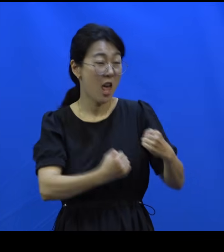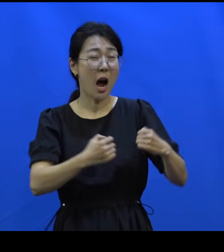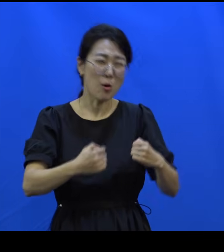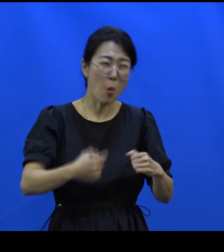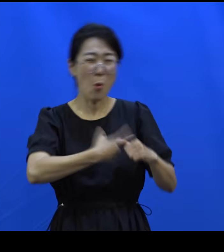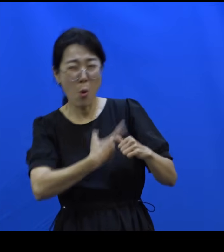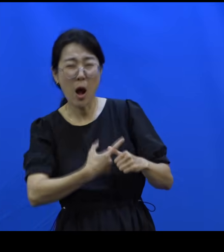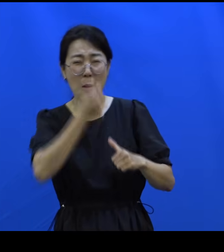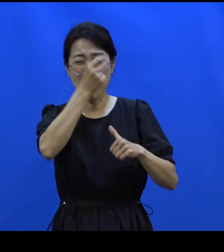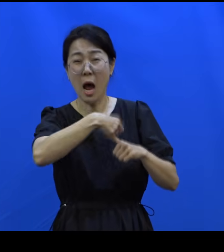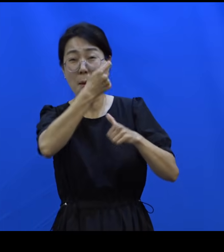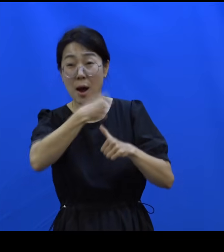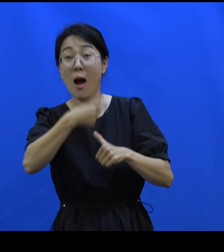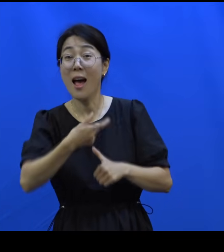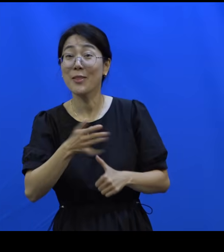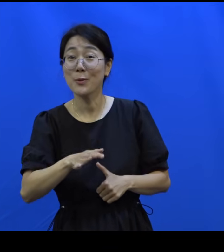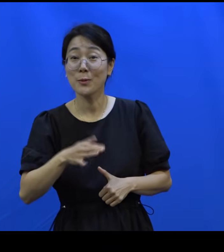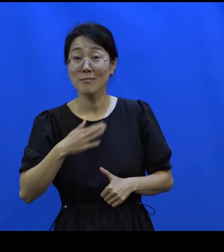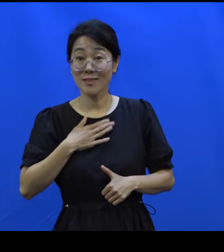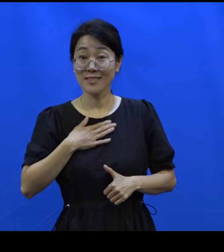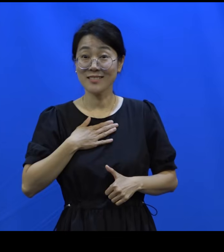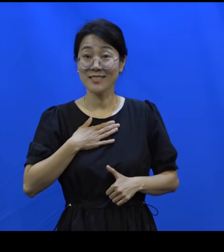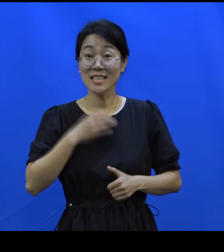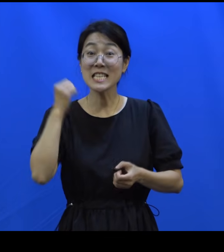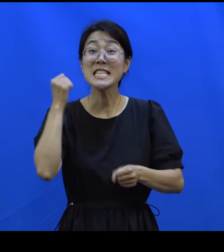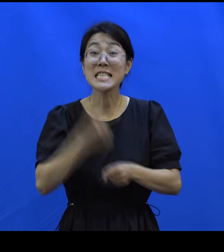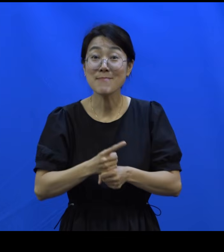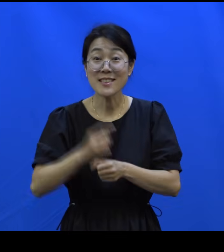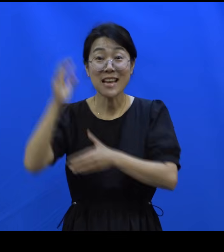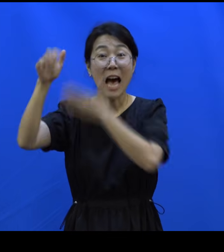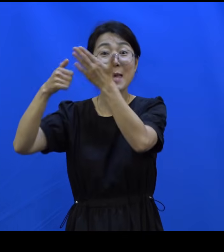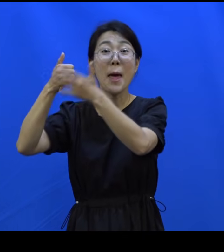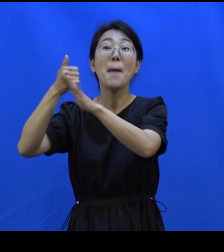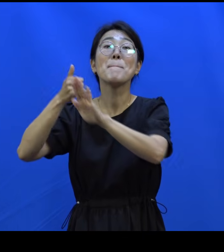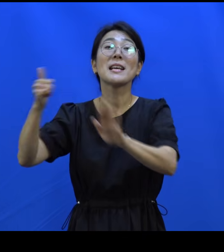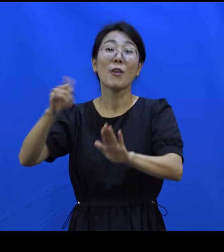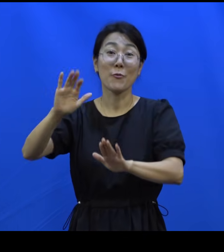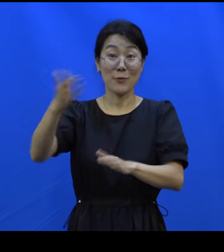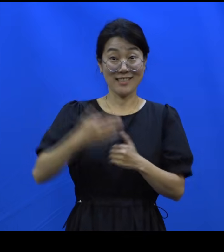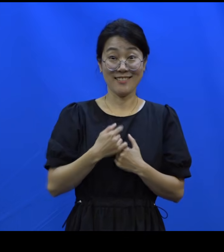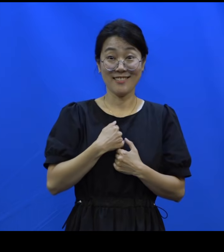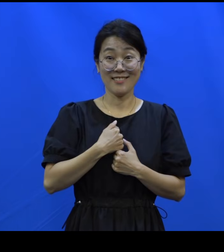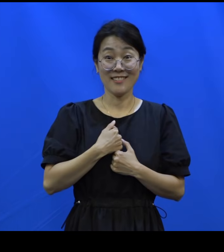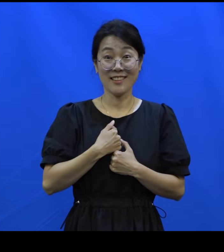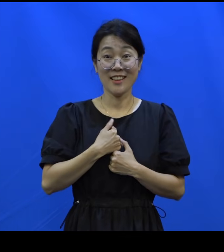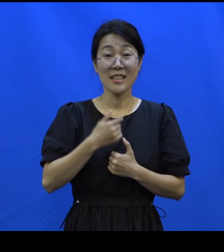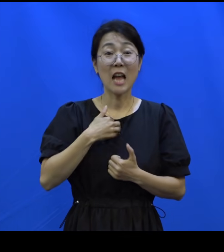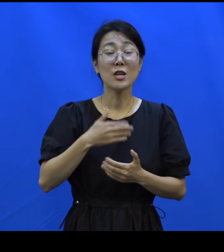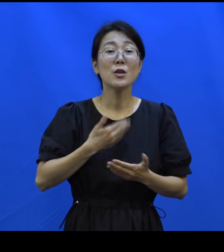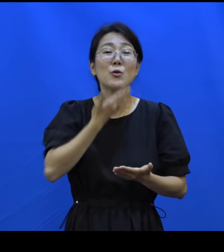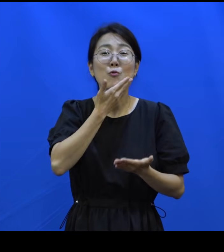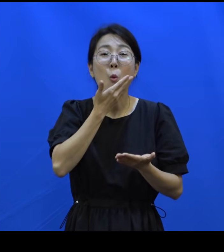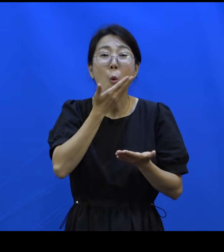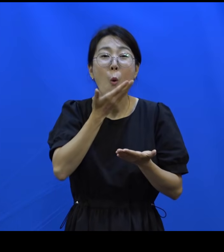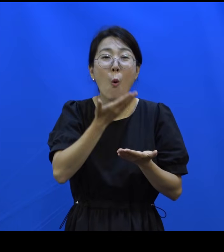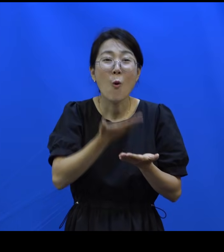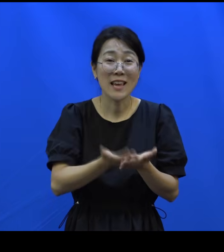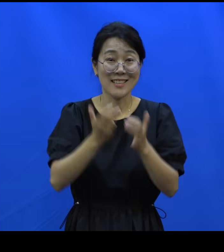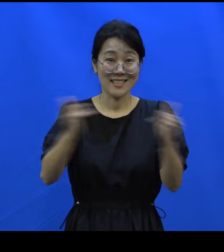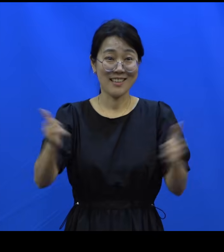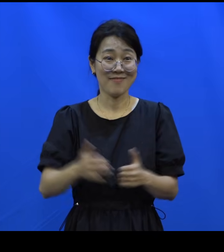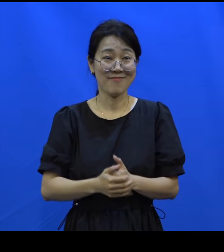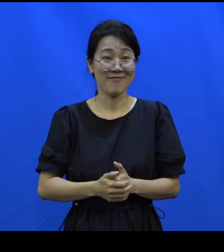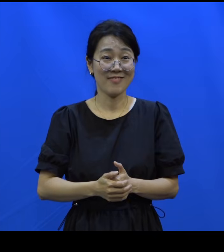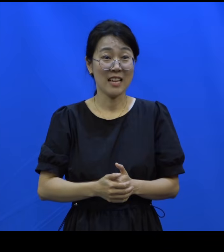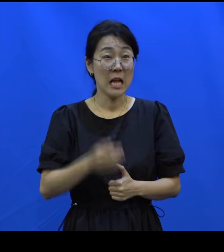깎아내려질 사람들이 아니에요. 우리의 신분은 하나님이 결정해 주신다. 우리는 그리스도 안에서 존귀한 백성입니다. 일일이